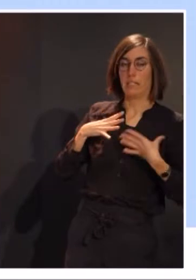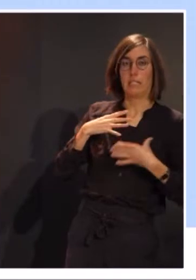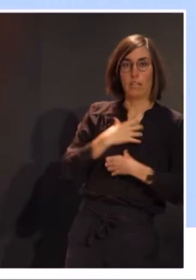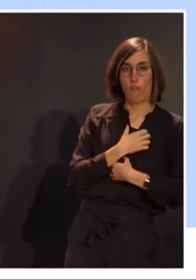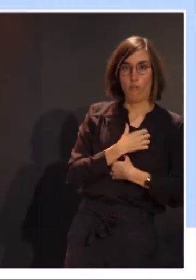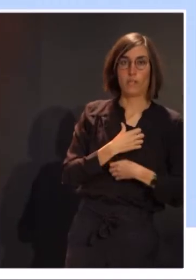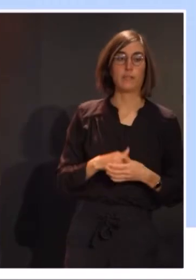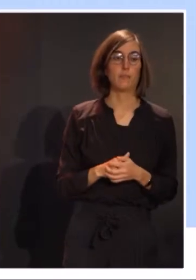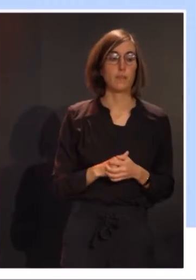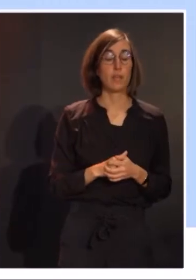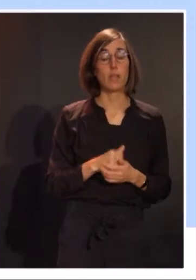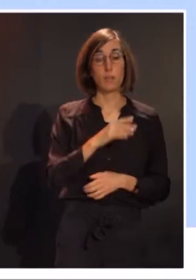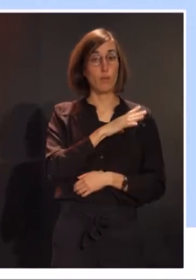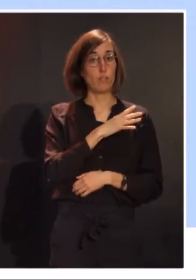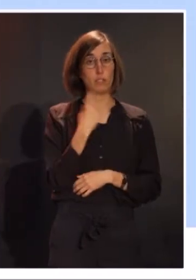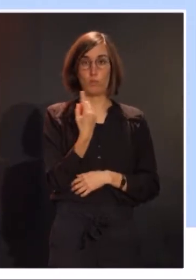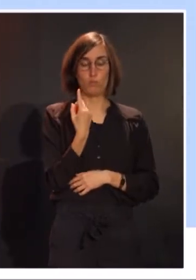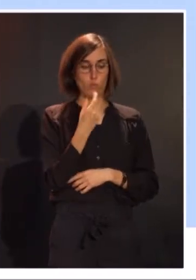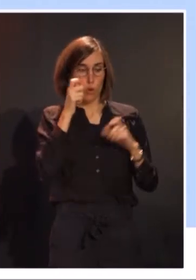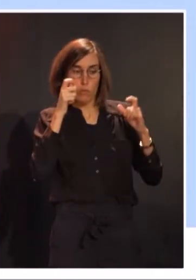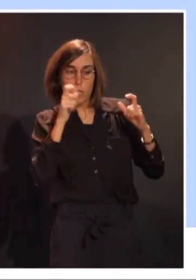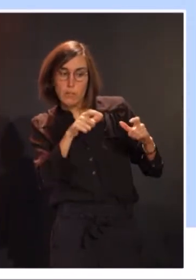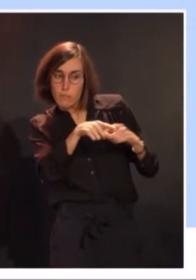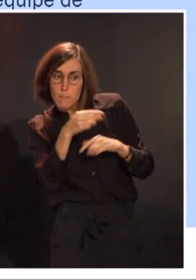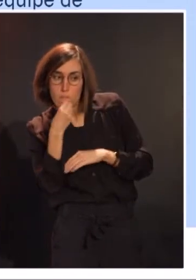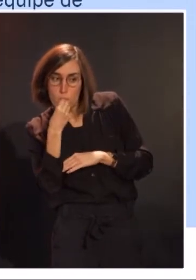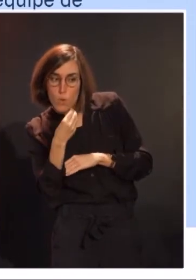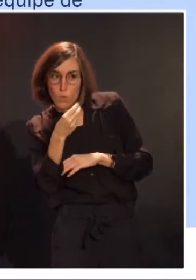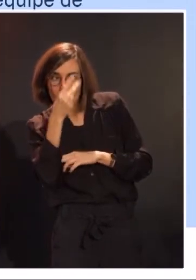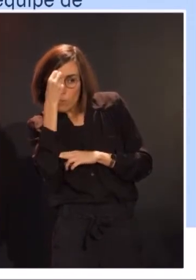compréhension des éléments implicites.